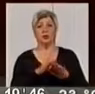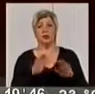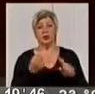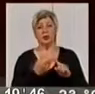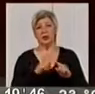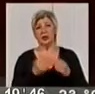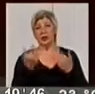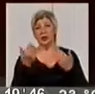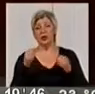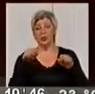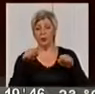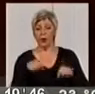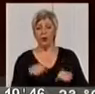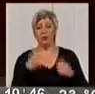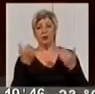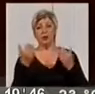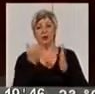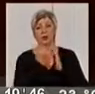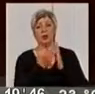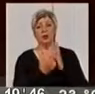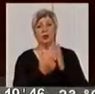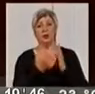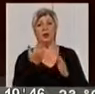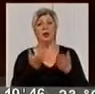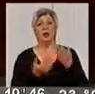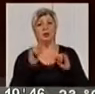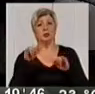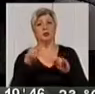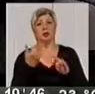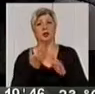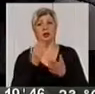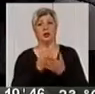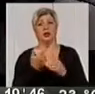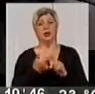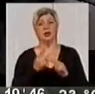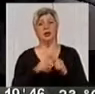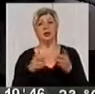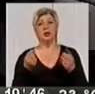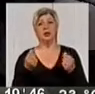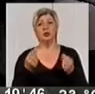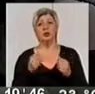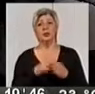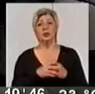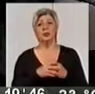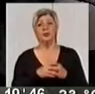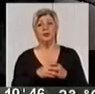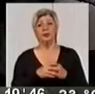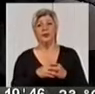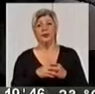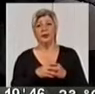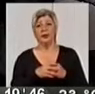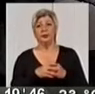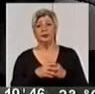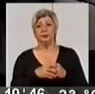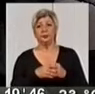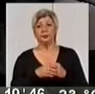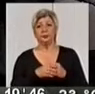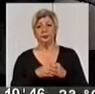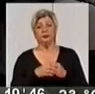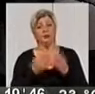їх програма, якщо вони мають на це фінансовий ресурс. А от скажіть, будь ласка, ви ж як управління соціального захисту обласне,